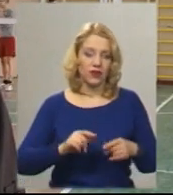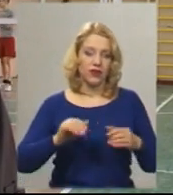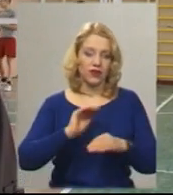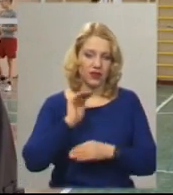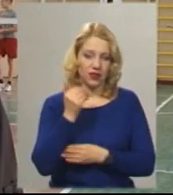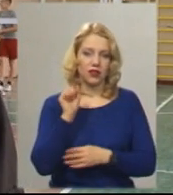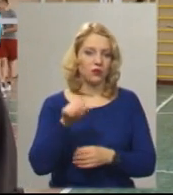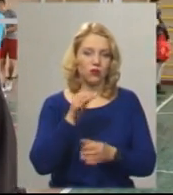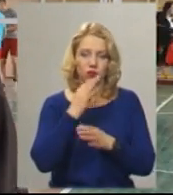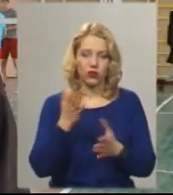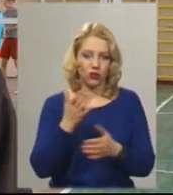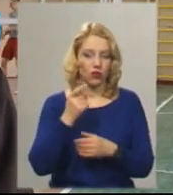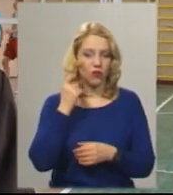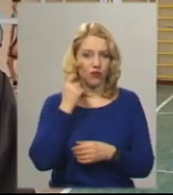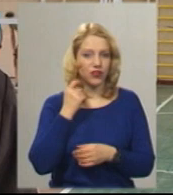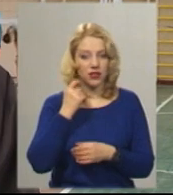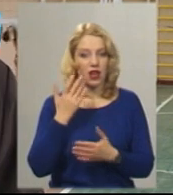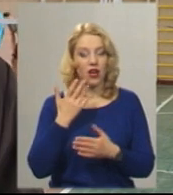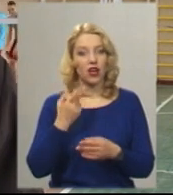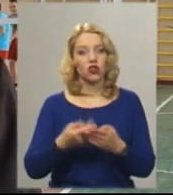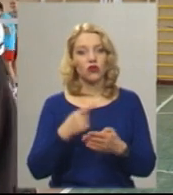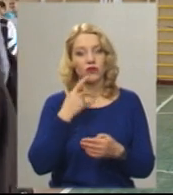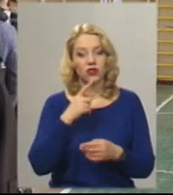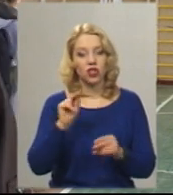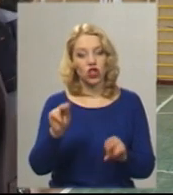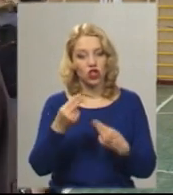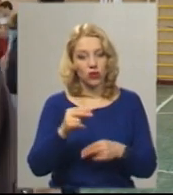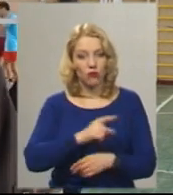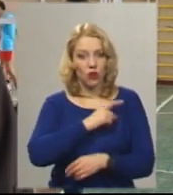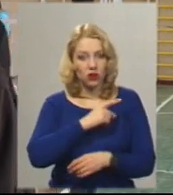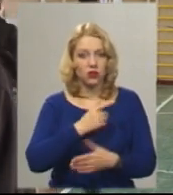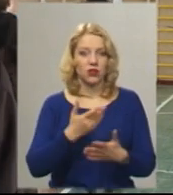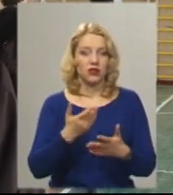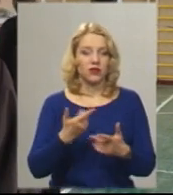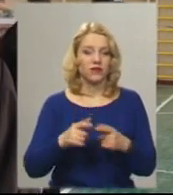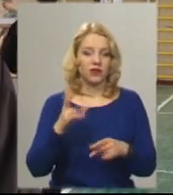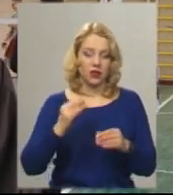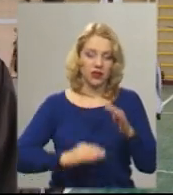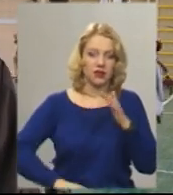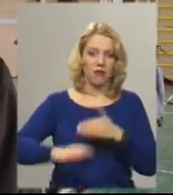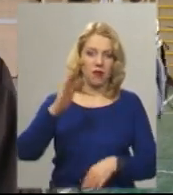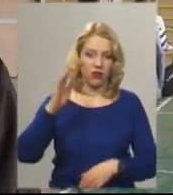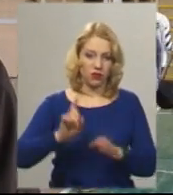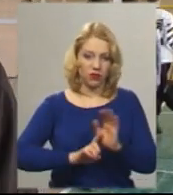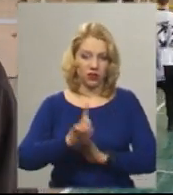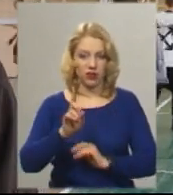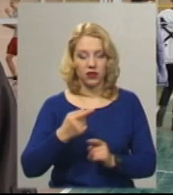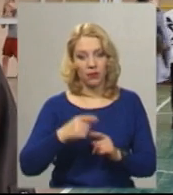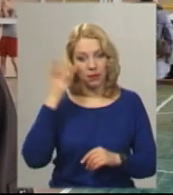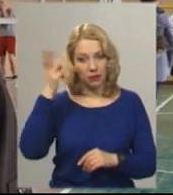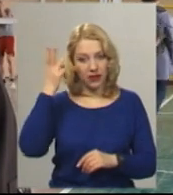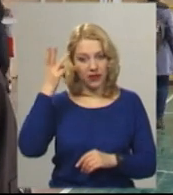може в будь-якому віці. Якщо ставити задачі про чемпіонство, то, звичайно, потрібно з малку починати. В Хмельницькому